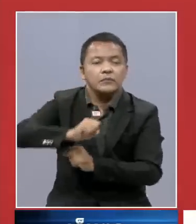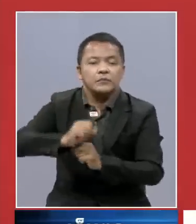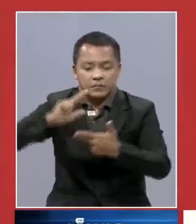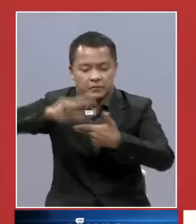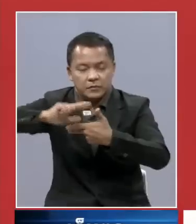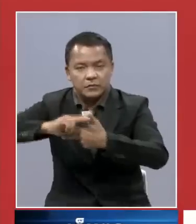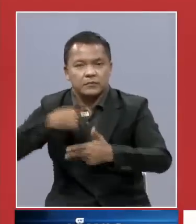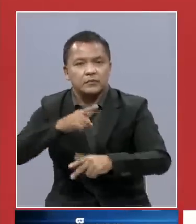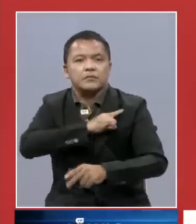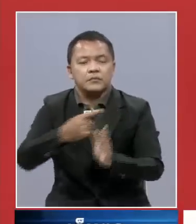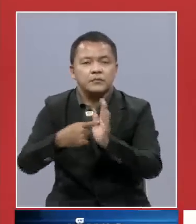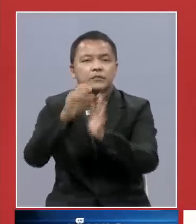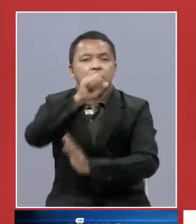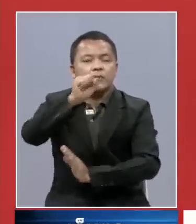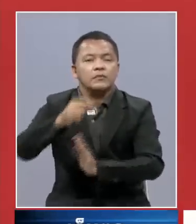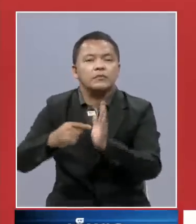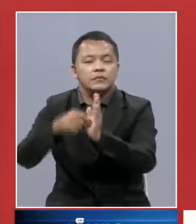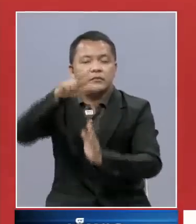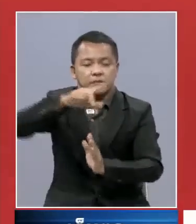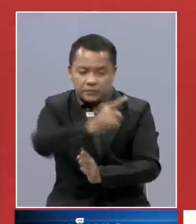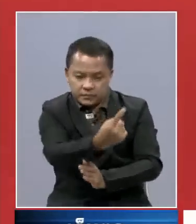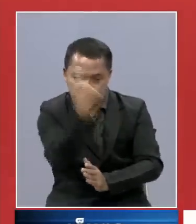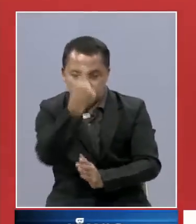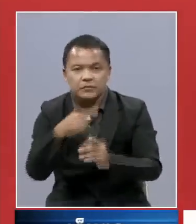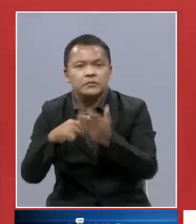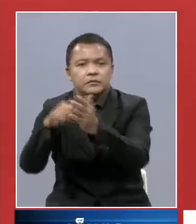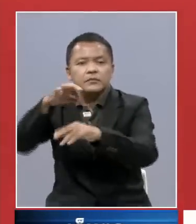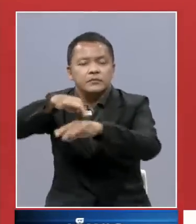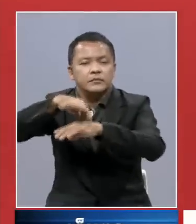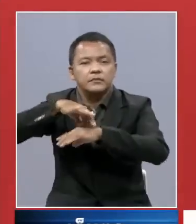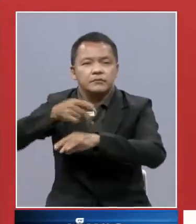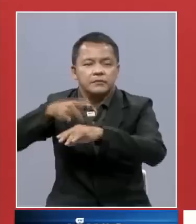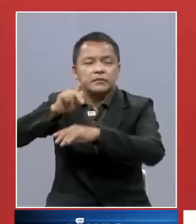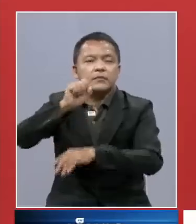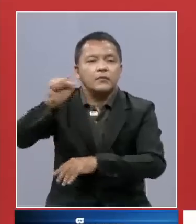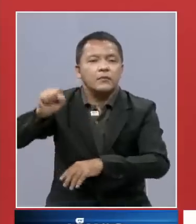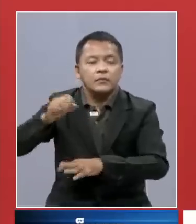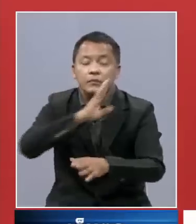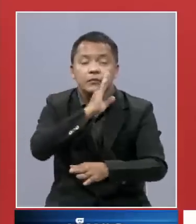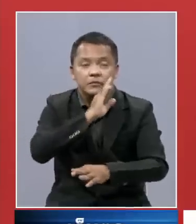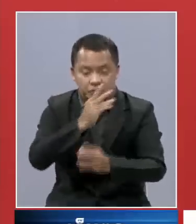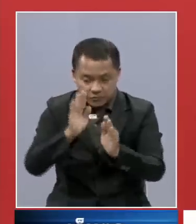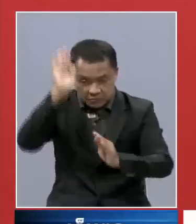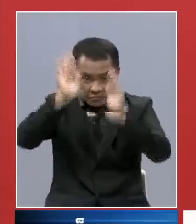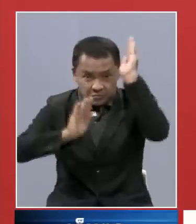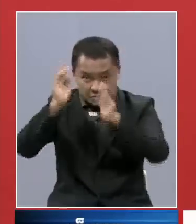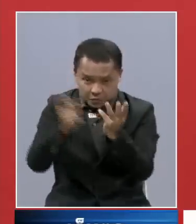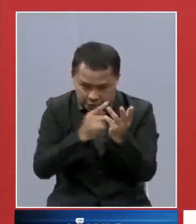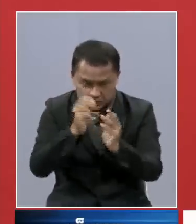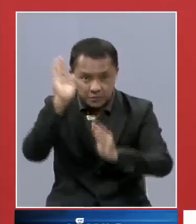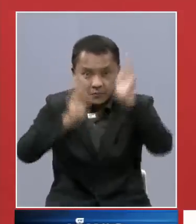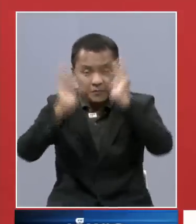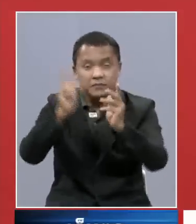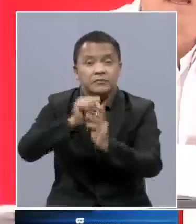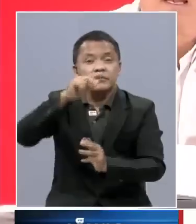ฐจะเป็นผู้เสนอสสเพื่อไทยคนใดคนหนึ่งเข้าไปชิงตำแหน่งประธานสภาแล้วถ้าเกิดเช็คเสียงกันอย่างเร็วๆเนี่ยนะครับหาก